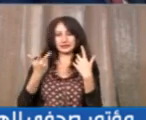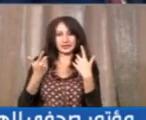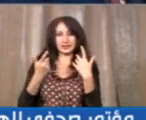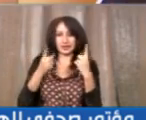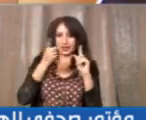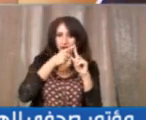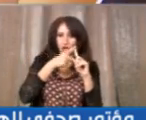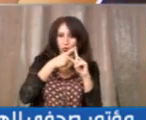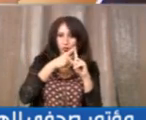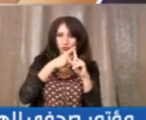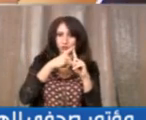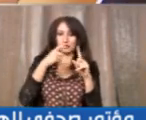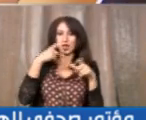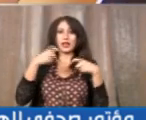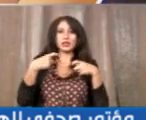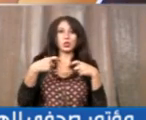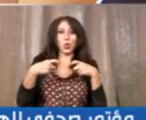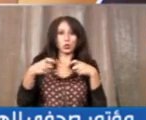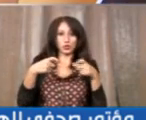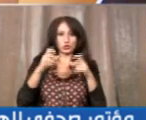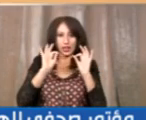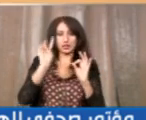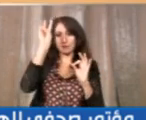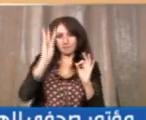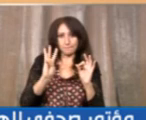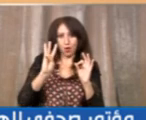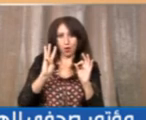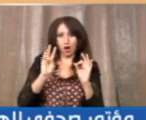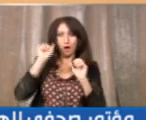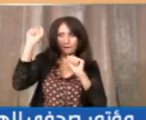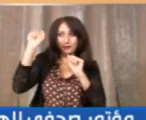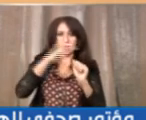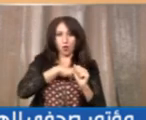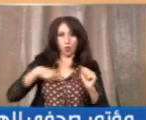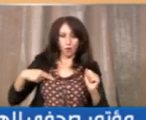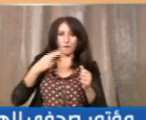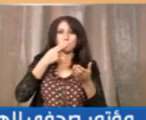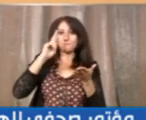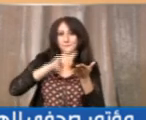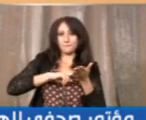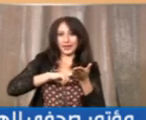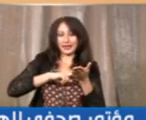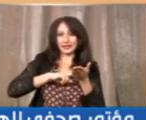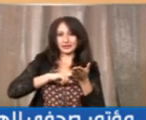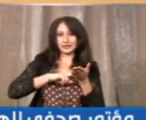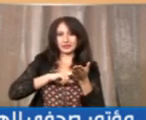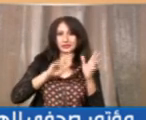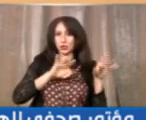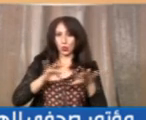الشق الشق الاولاني هو التكنولوجي خاص بالموقع الرسمي وفي الصفحه الرسميه والبريد الالكتروني ده